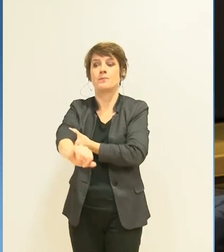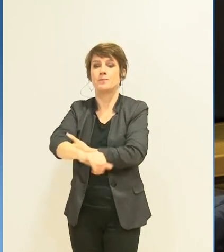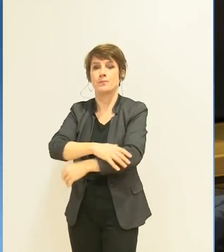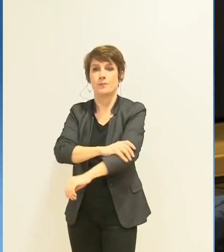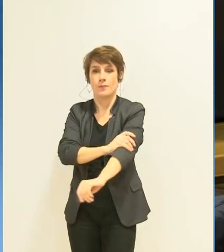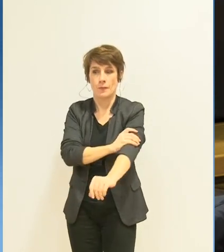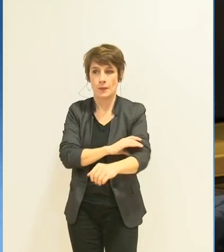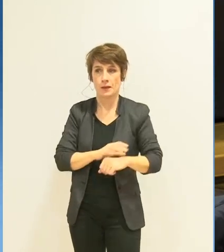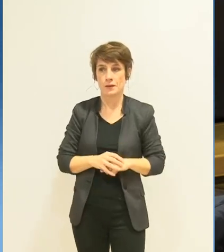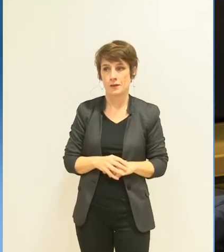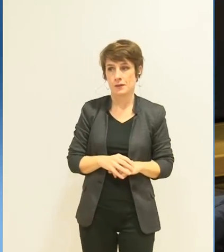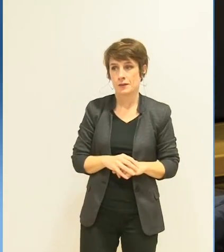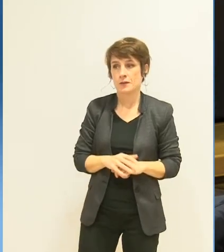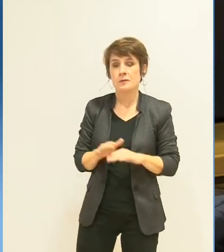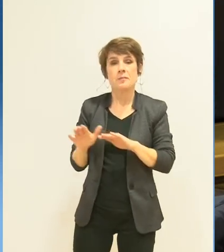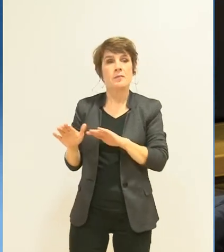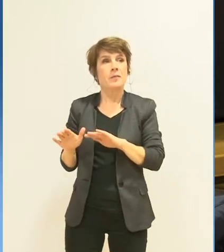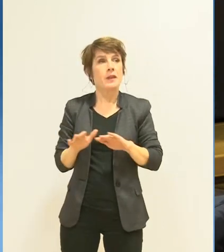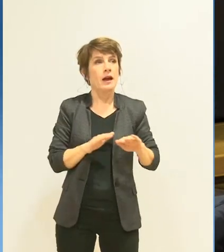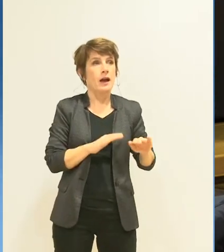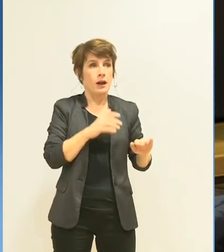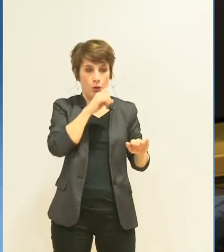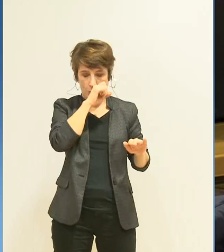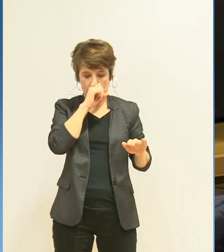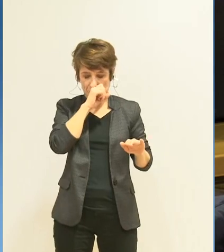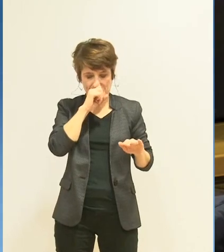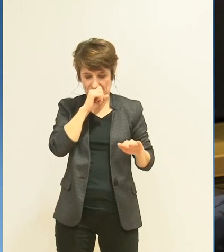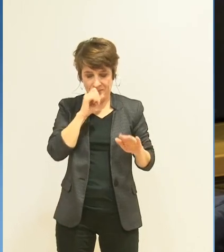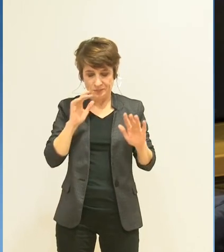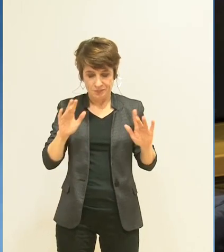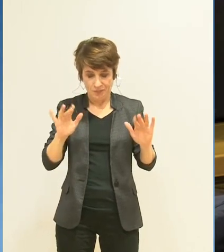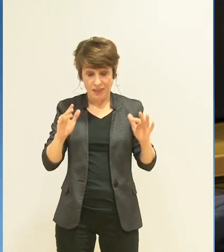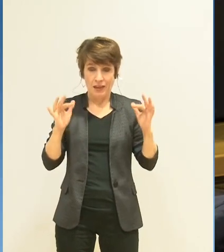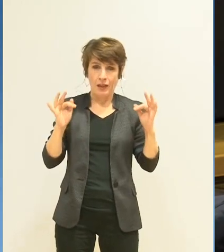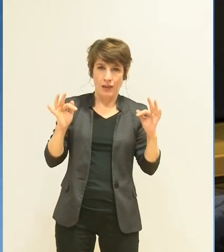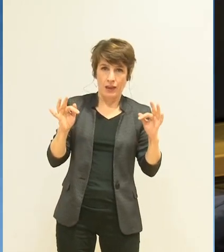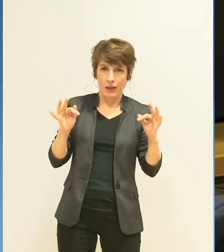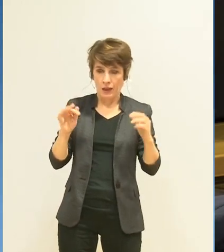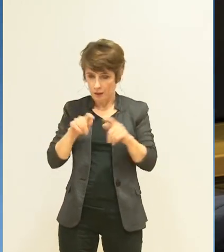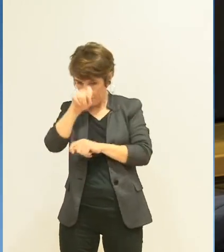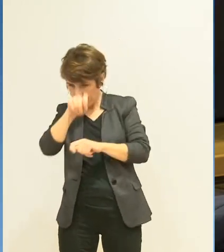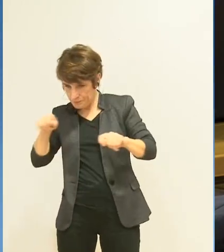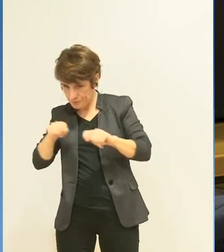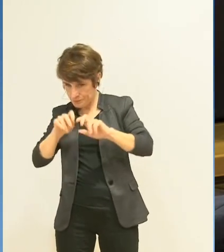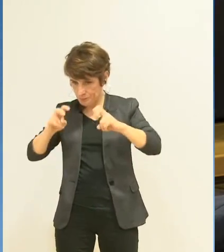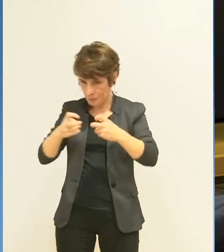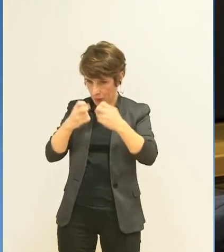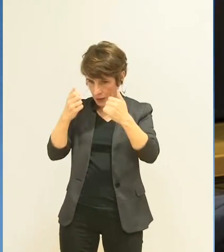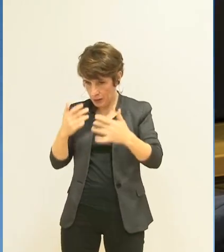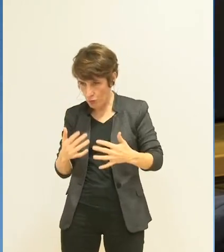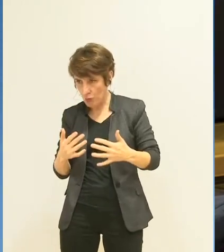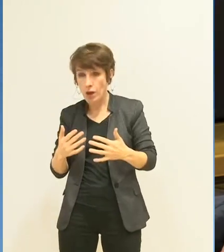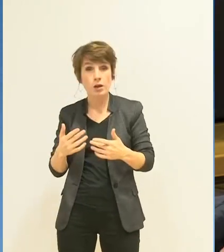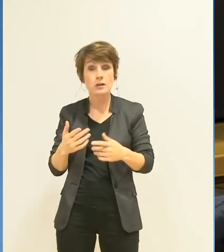ceci dit sur le coup enfin leur à la question du de l'estimation qui avait été fait c'est pas très très très